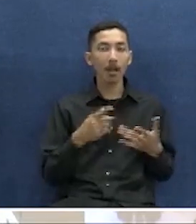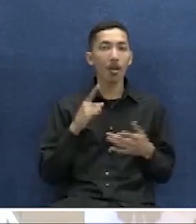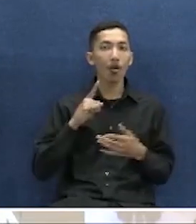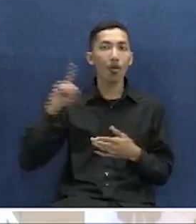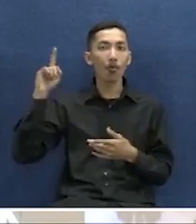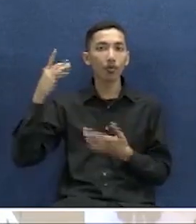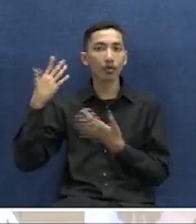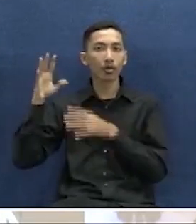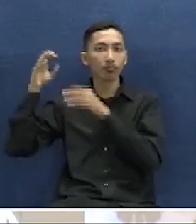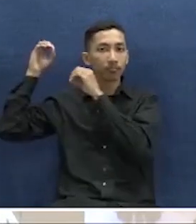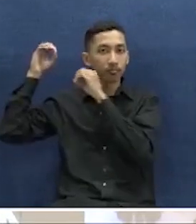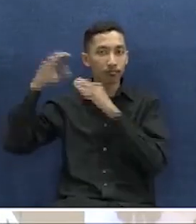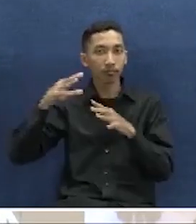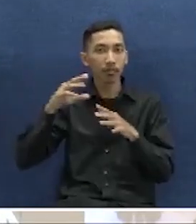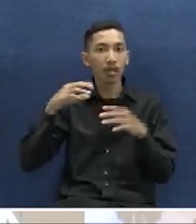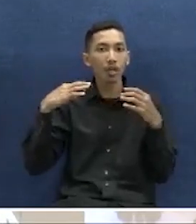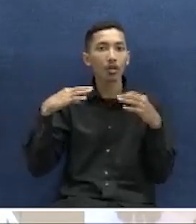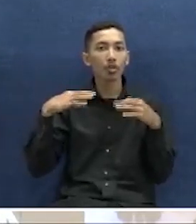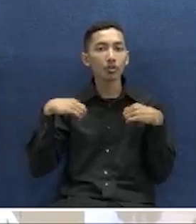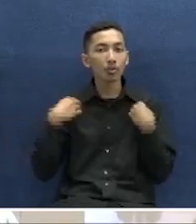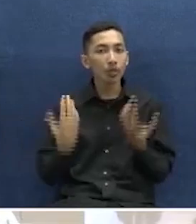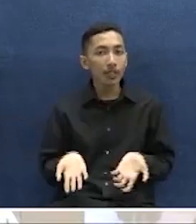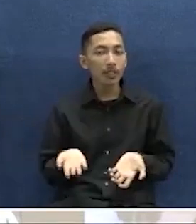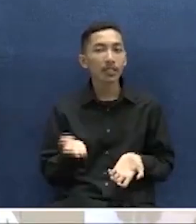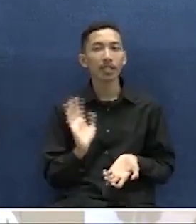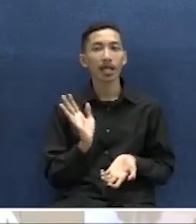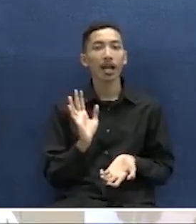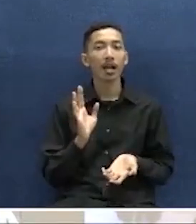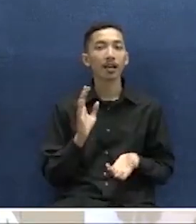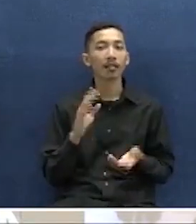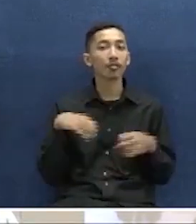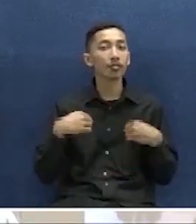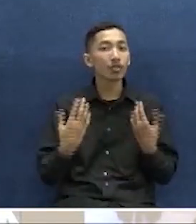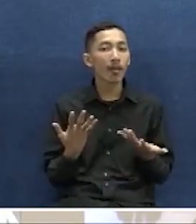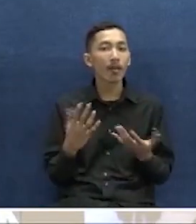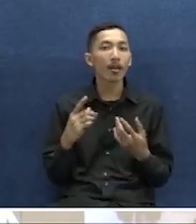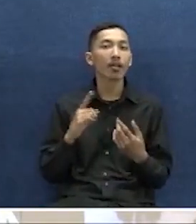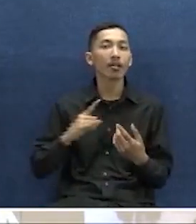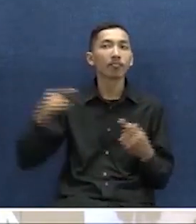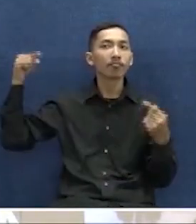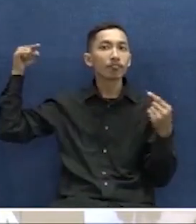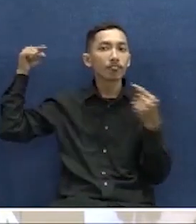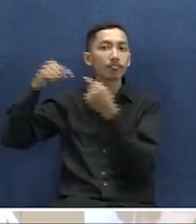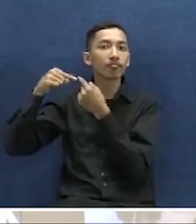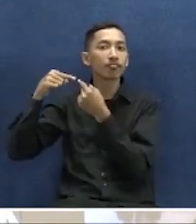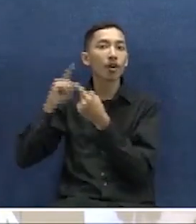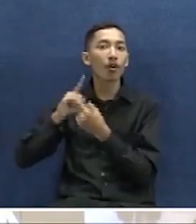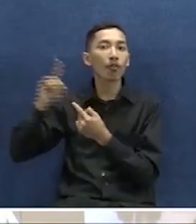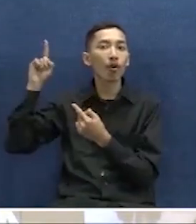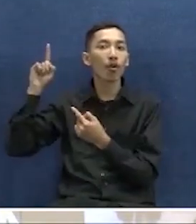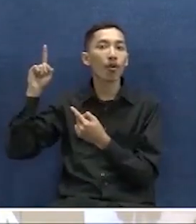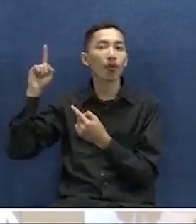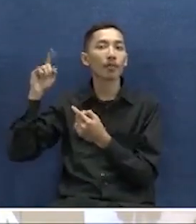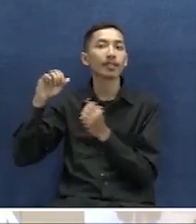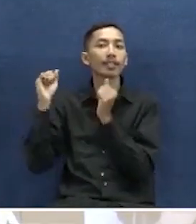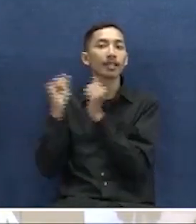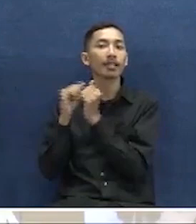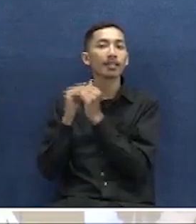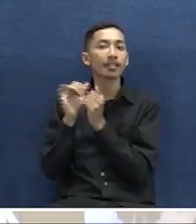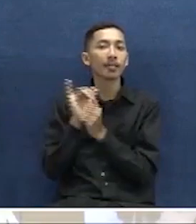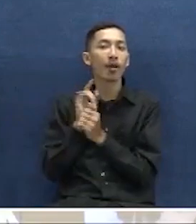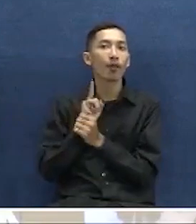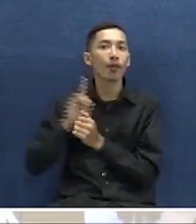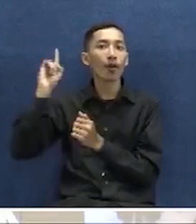bisnis yang tidak akan pernah merugi adalah berbisnis dengan dia bukan dengan manusia berbisnis dengan Allah tidak akan